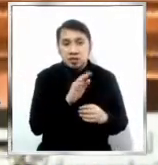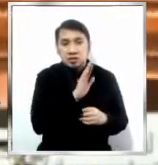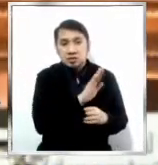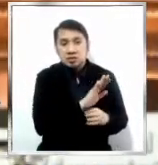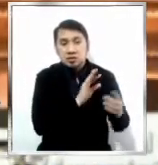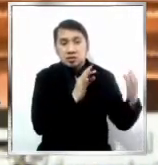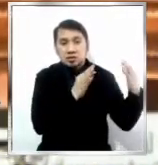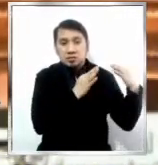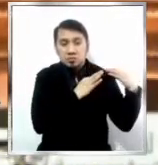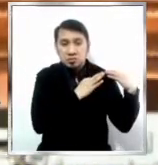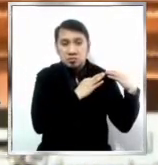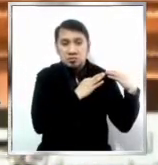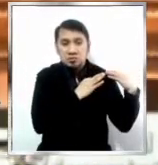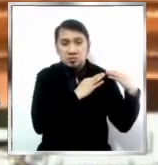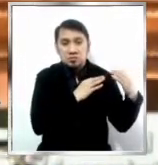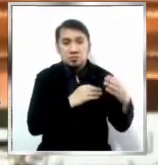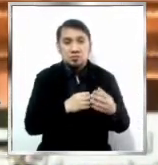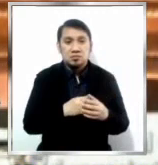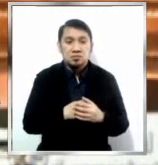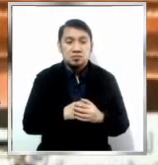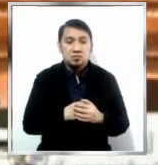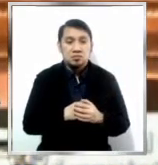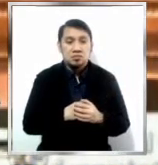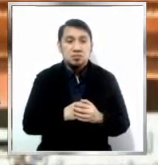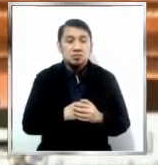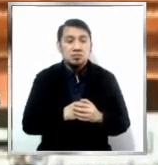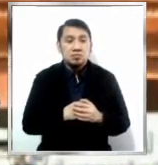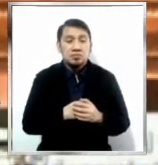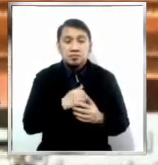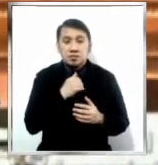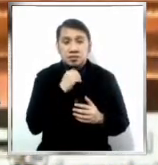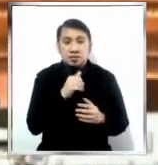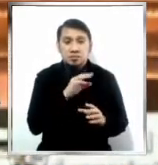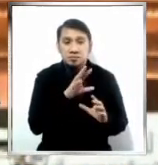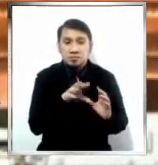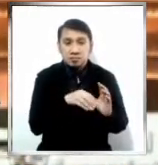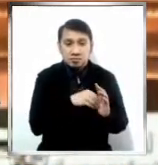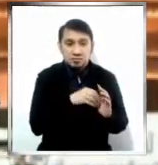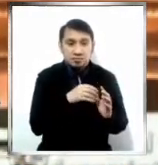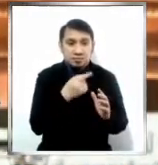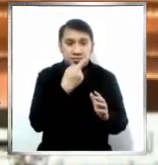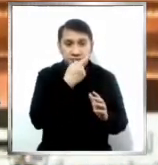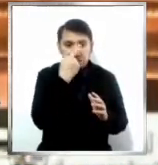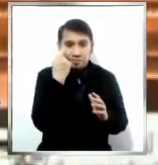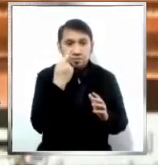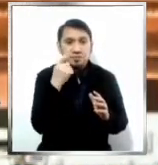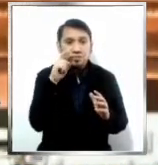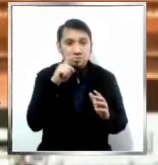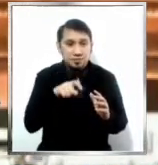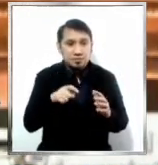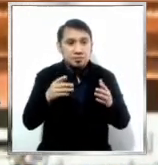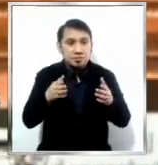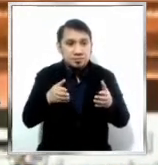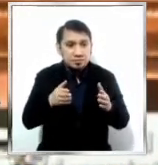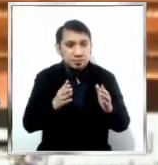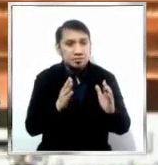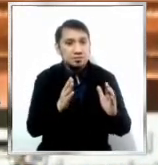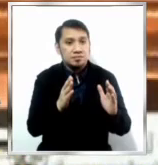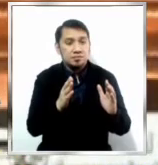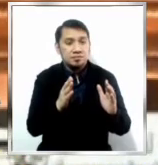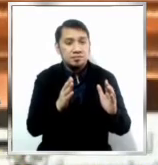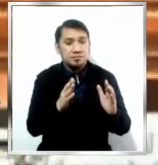Pemberton na hindi na na-compute because we should allow him the good